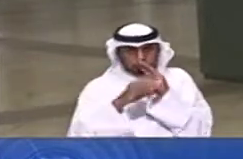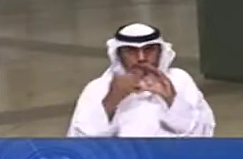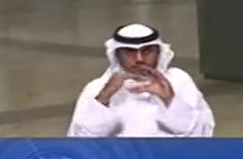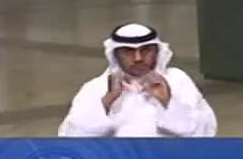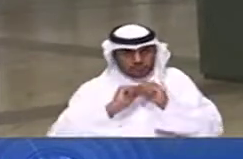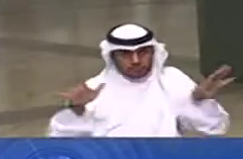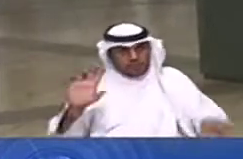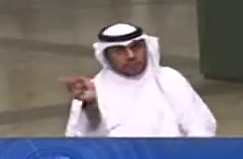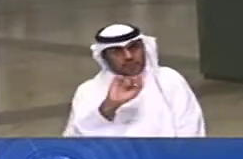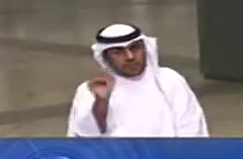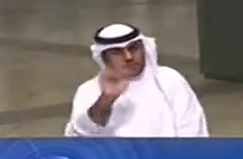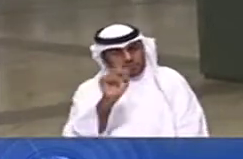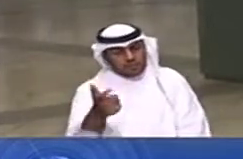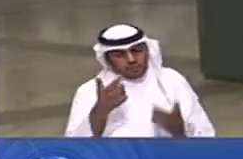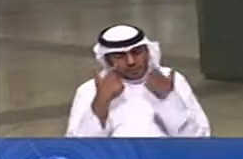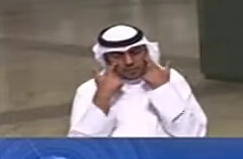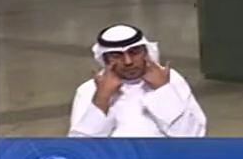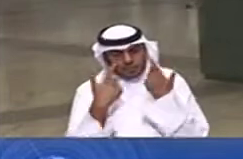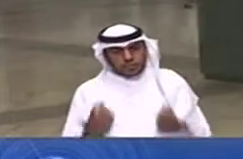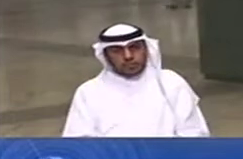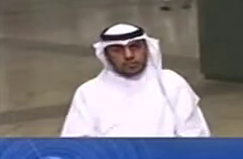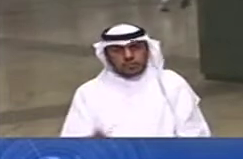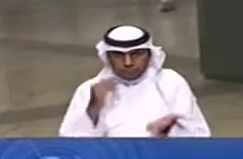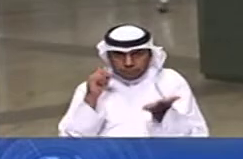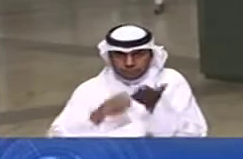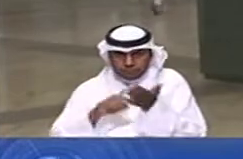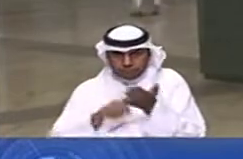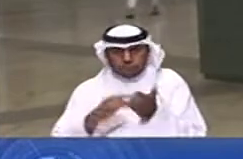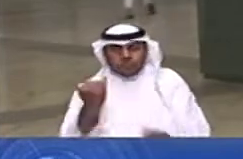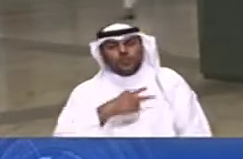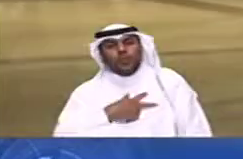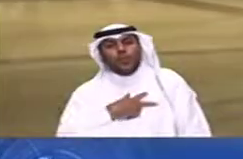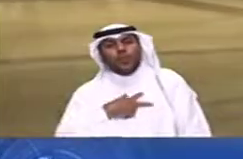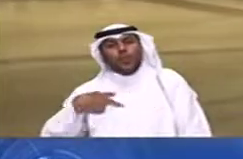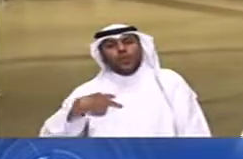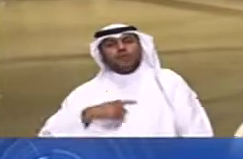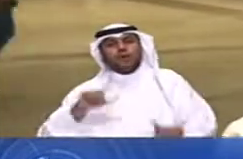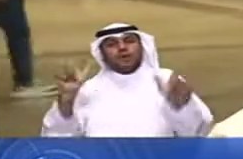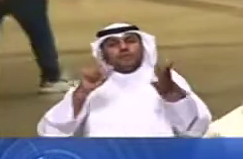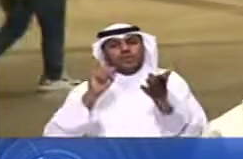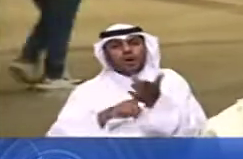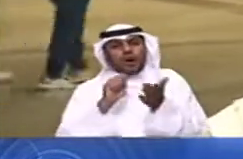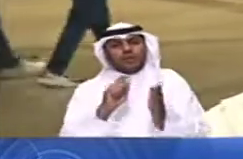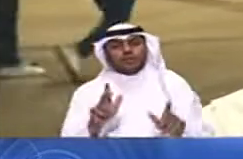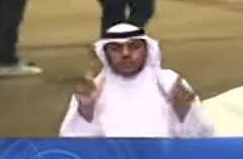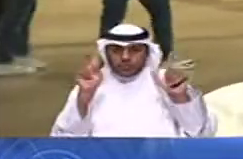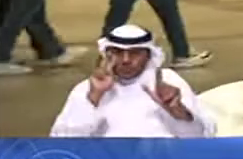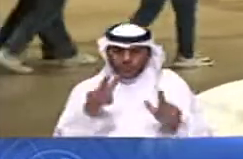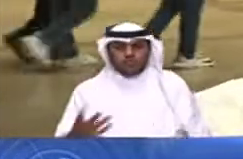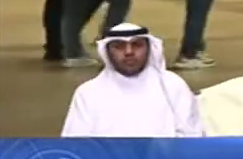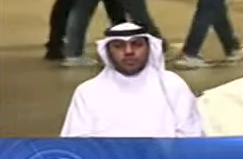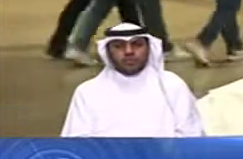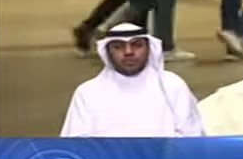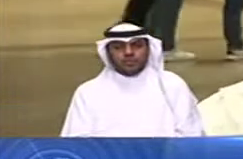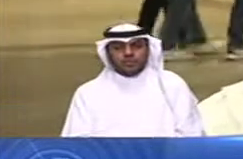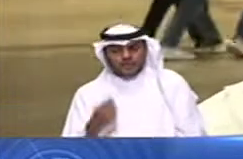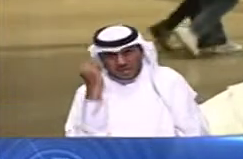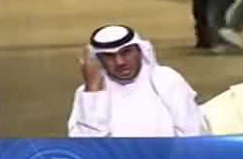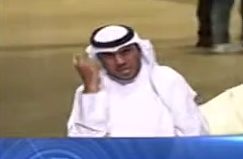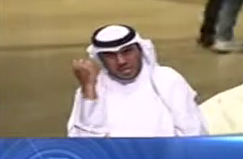إعلامية، مصادر أي كانت، مصدر من الدولة هو اللي قاعد يعطيك الخبر الصحيح. الشائعات تسبب خطر كبير على المجتمع،